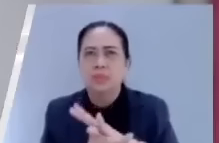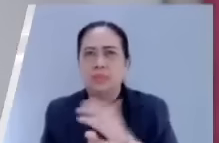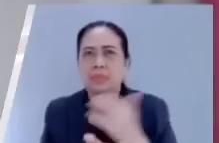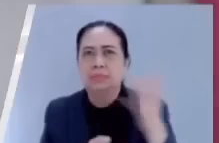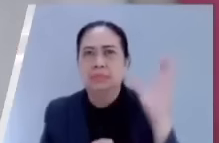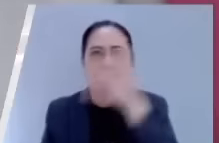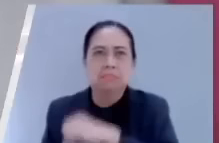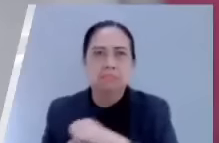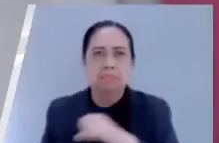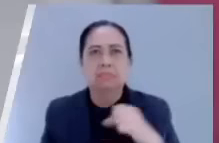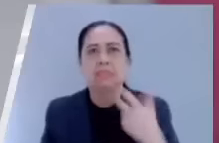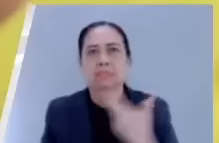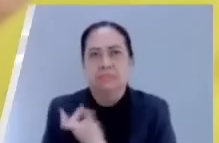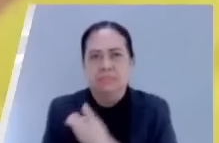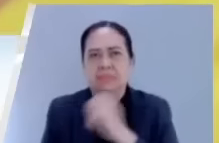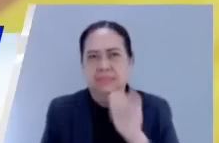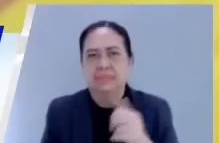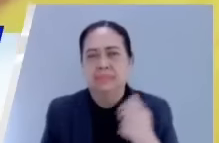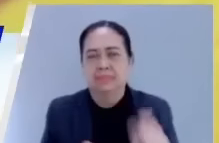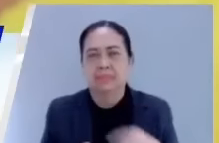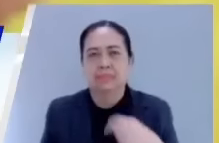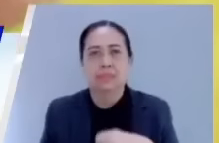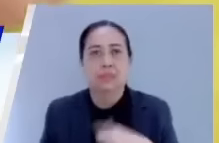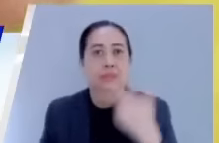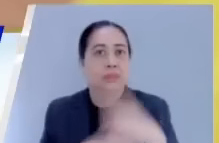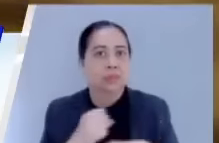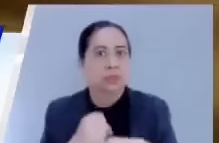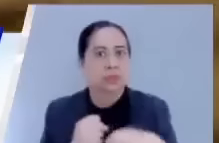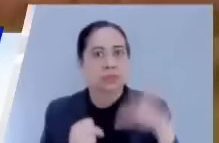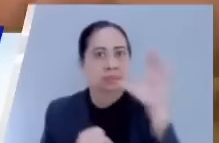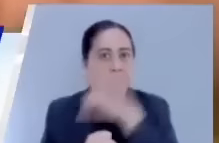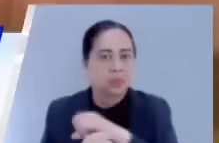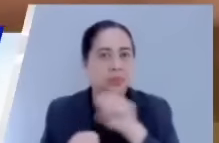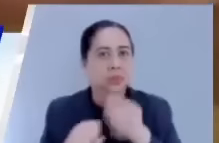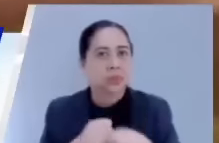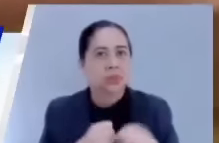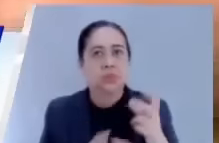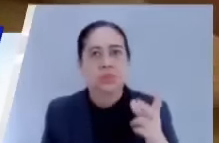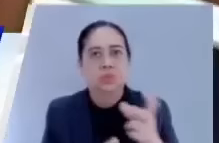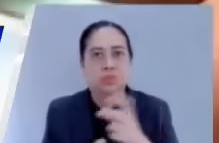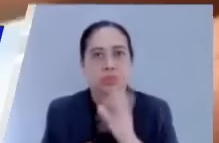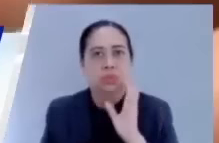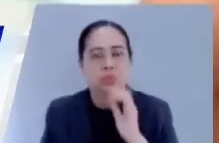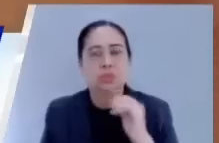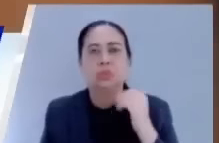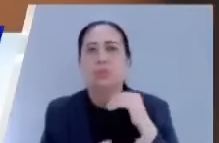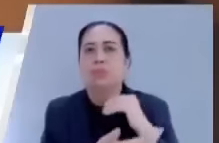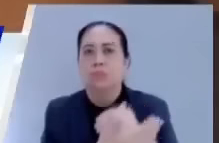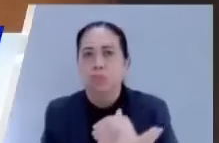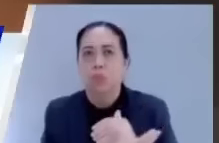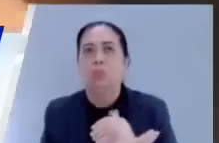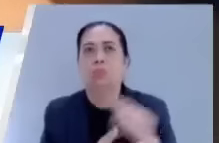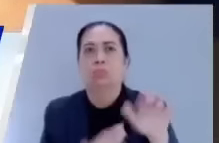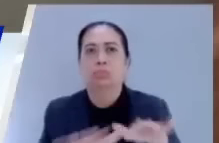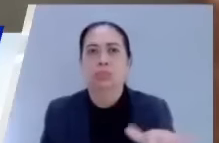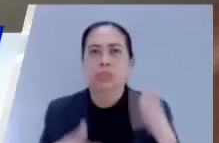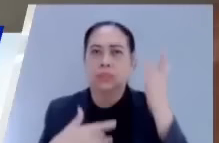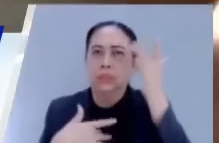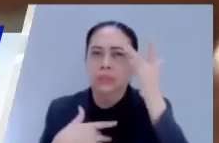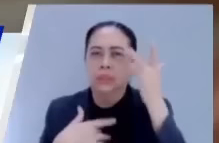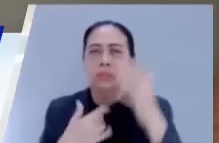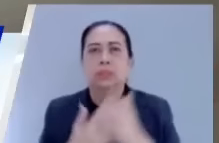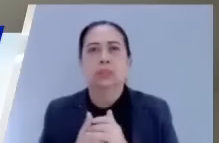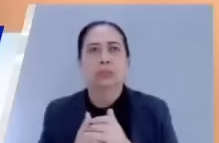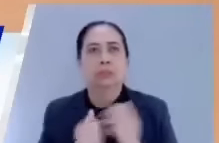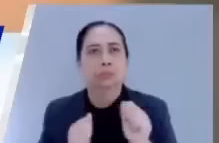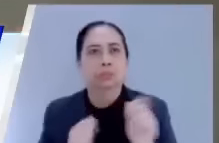ng pandemya at 3 taon po ito. So, siyempre, dito po sa bakuna ito ay makakaiwas ang mga bata sa mga sakit na maaari nila makuha